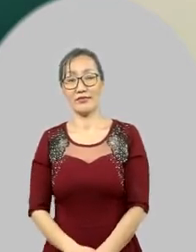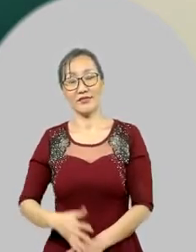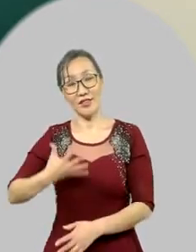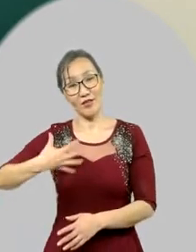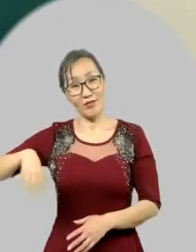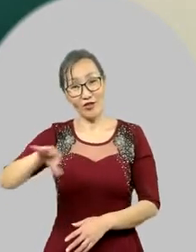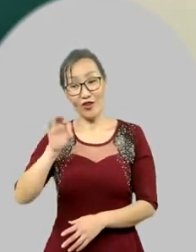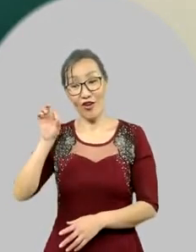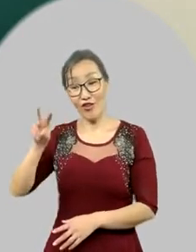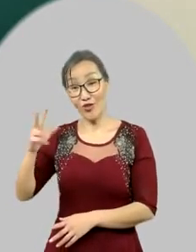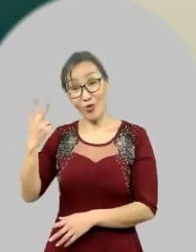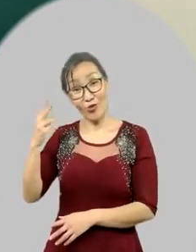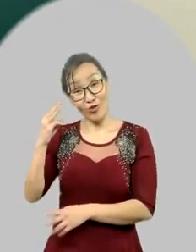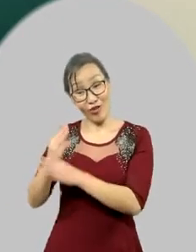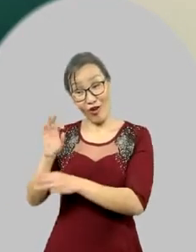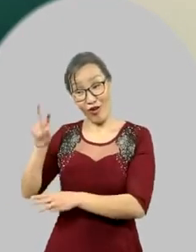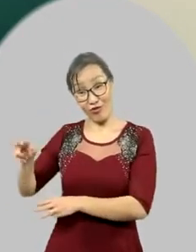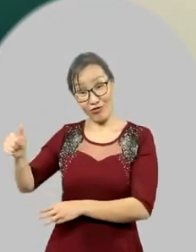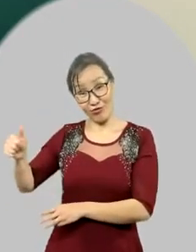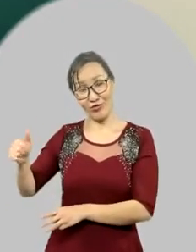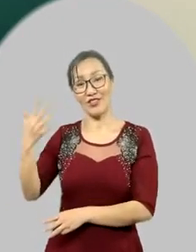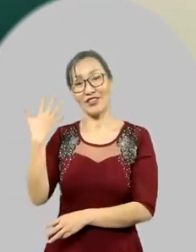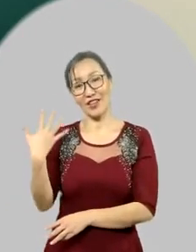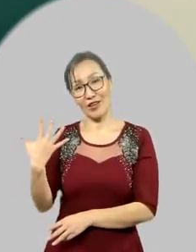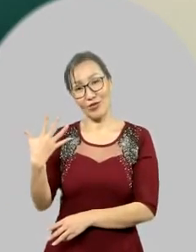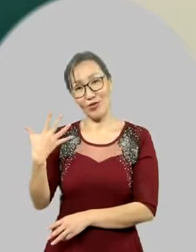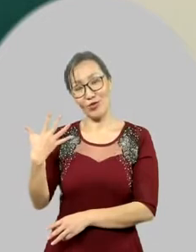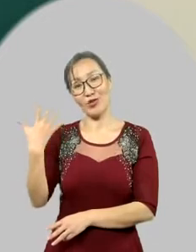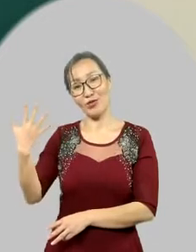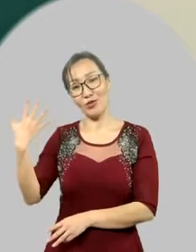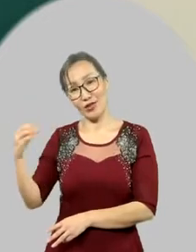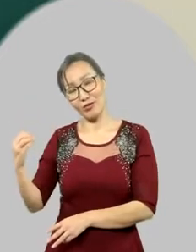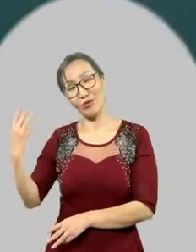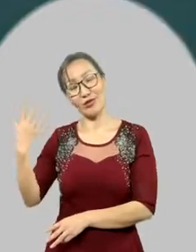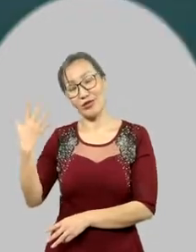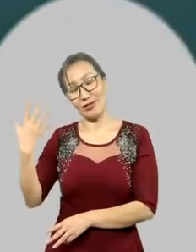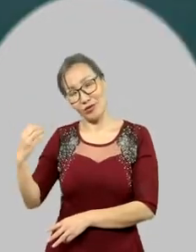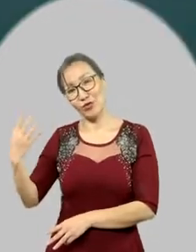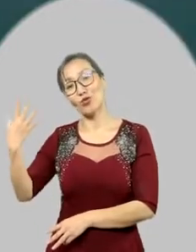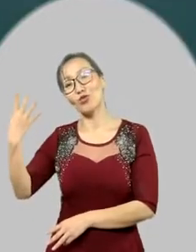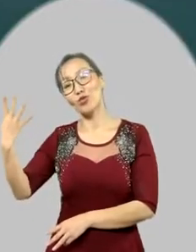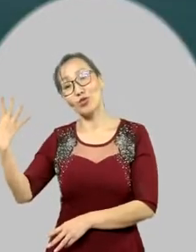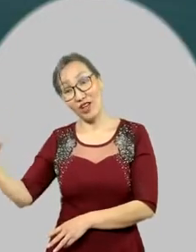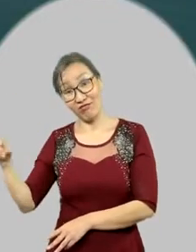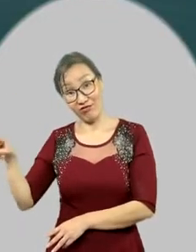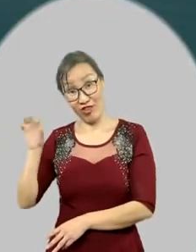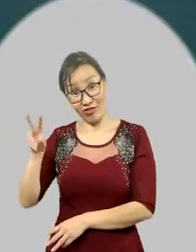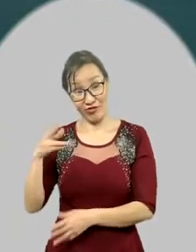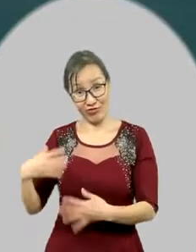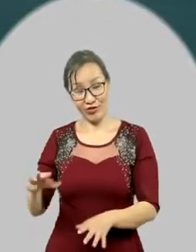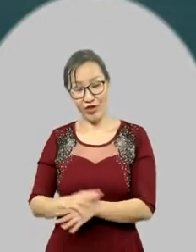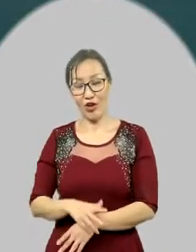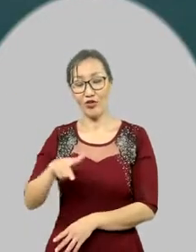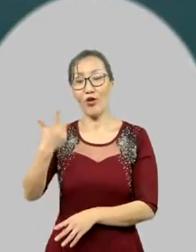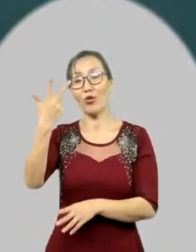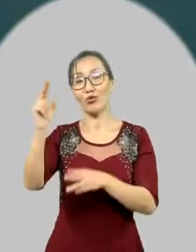Ингээд бидний олсон 3 тоо 550, 500, 450. 3 дугаар дасгал.